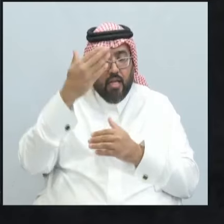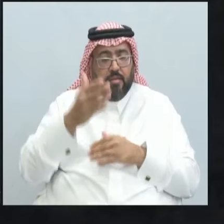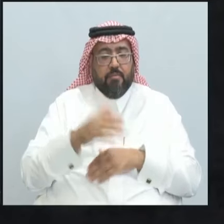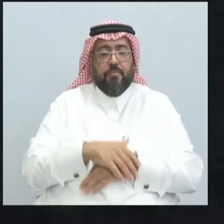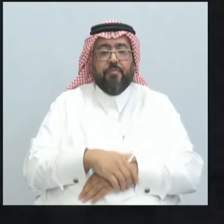القادم